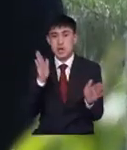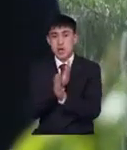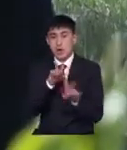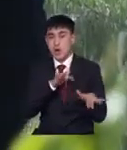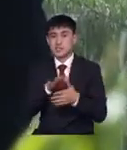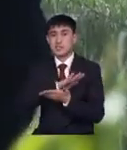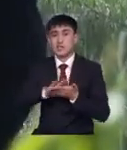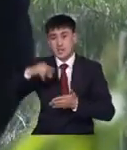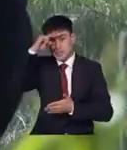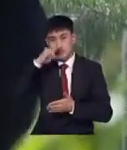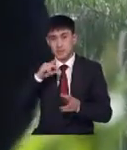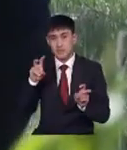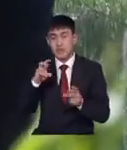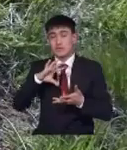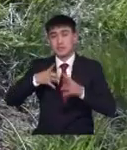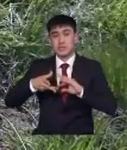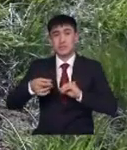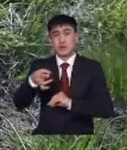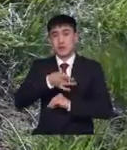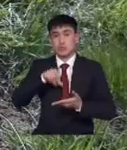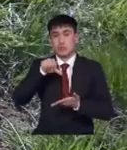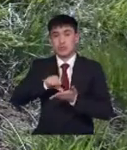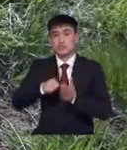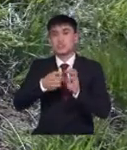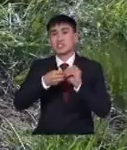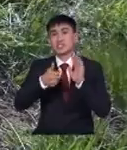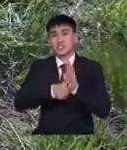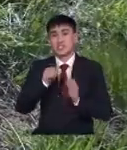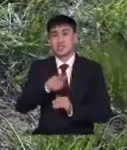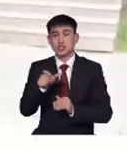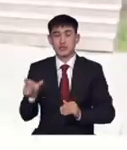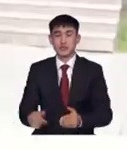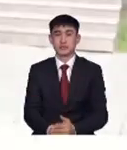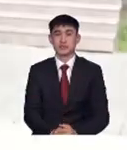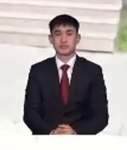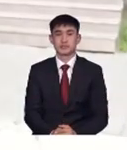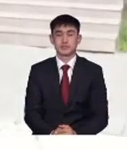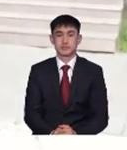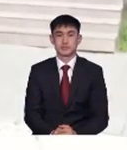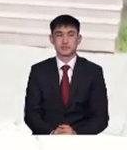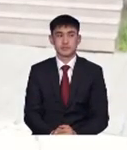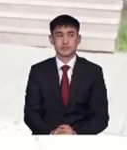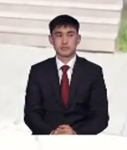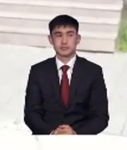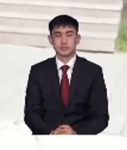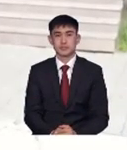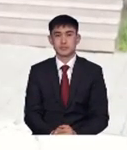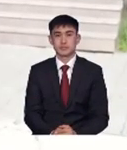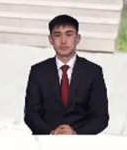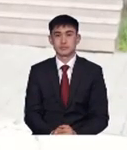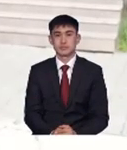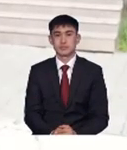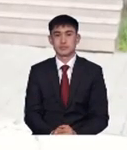эко-акции «Таза Казахстан». В целом по району приняли участие около 16 тысяч человек. Казар елімізде «Таза